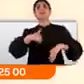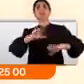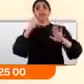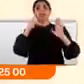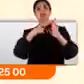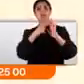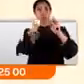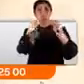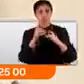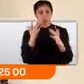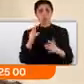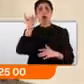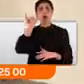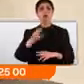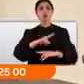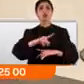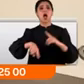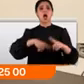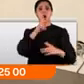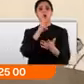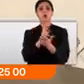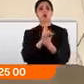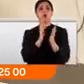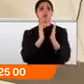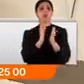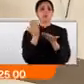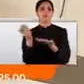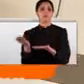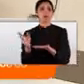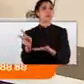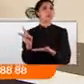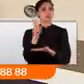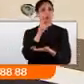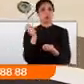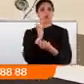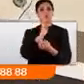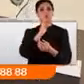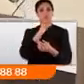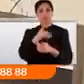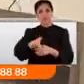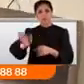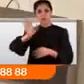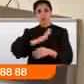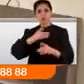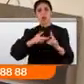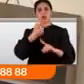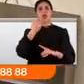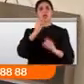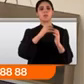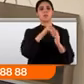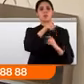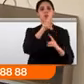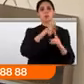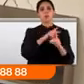etti etmesine ancak hakkındaki arama kararları durmak bilmedi. Son seferde ise işe gitmek üzereyken gasp büro amiliye ekipleri